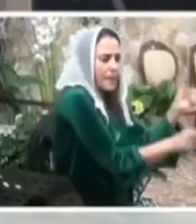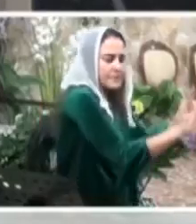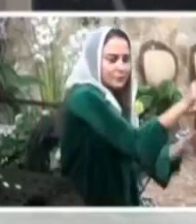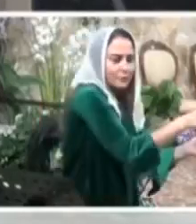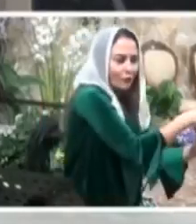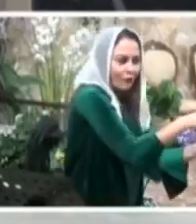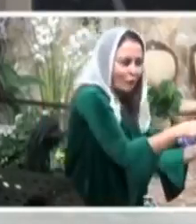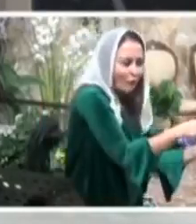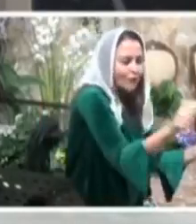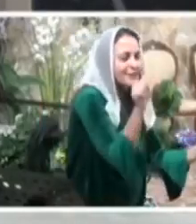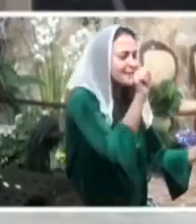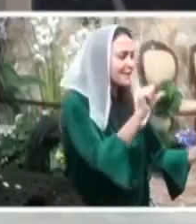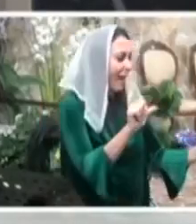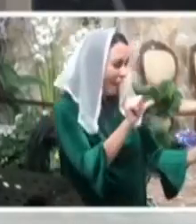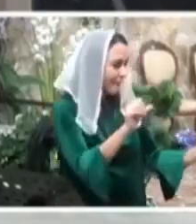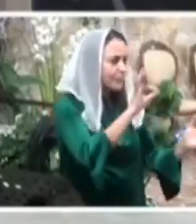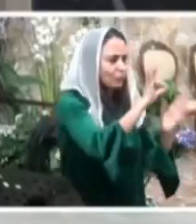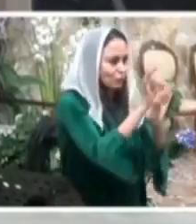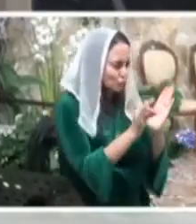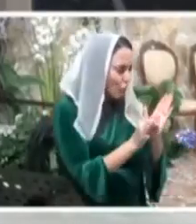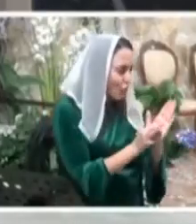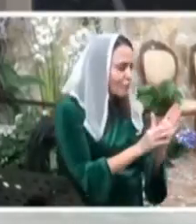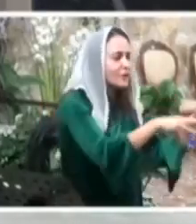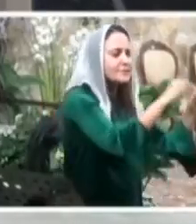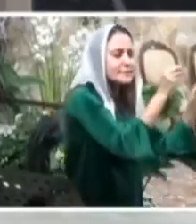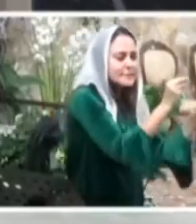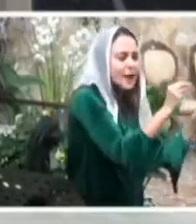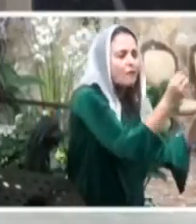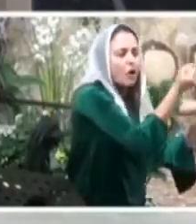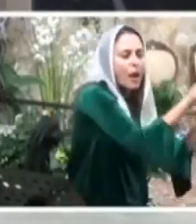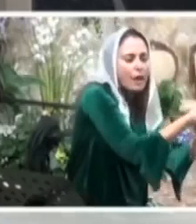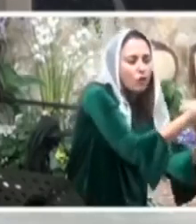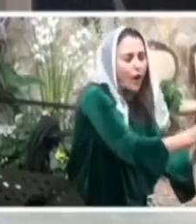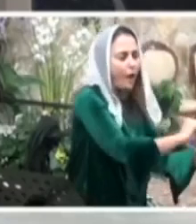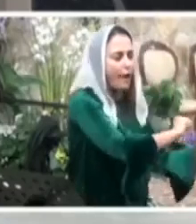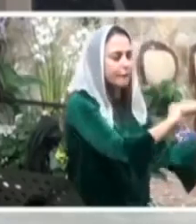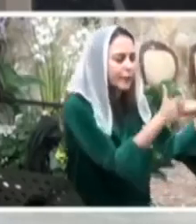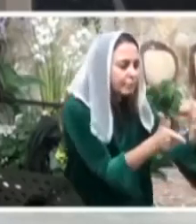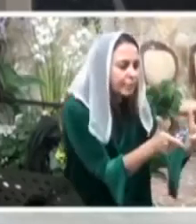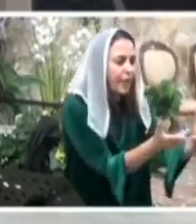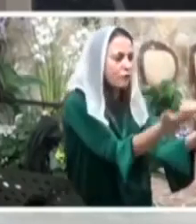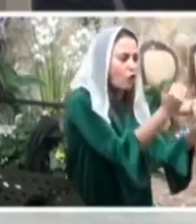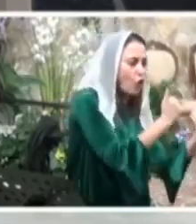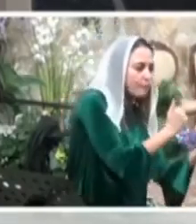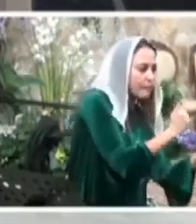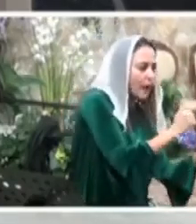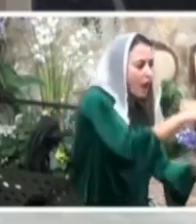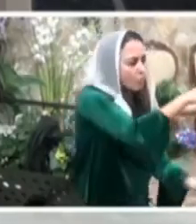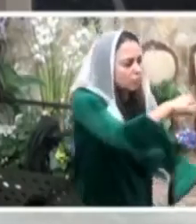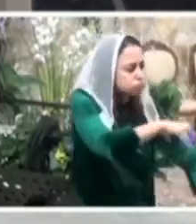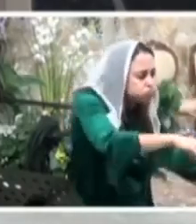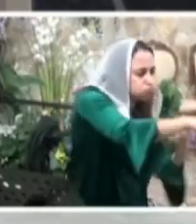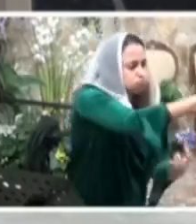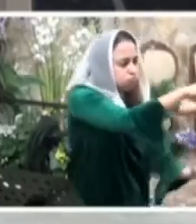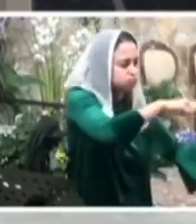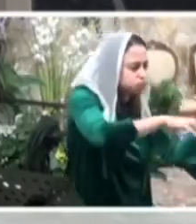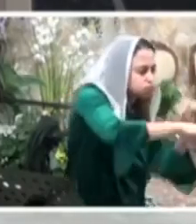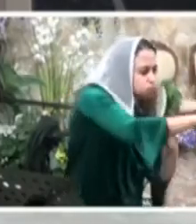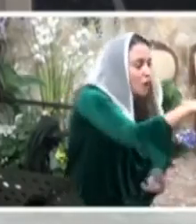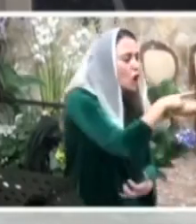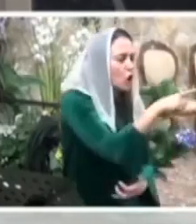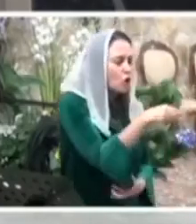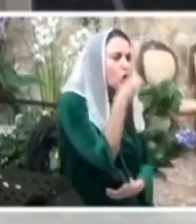merci in giorno di sabato. Probabilmente lo facevano perché vedevano